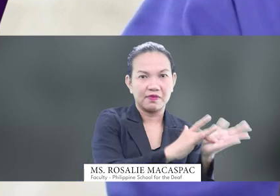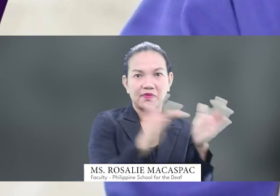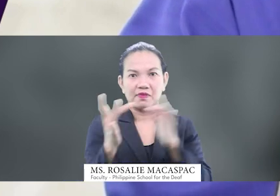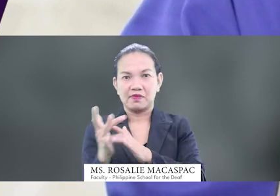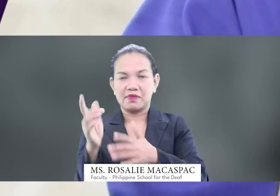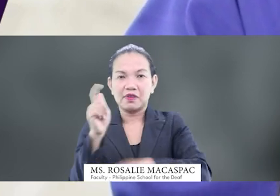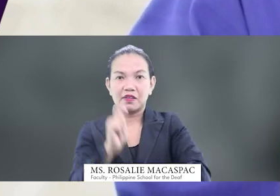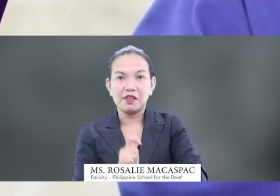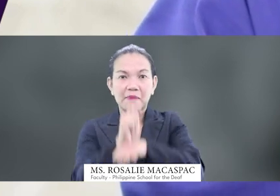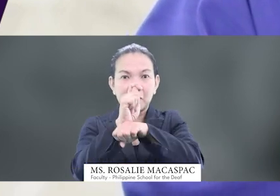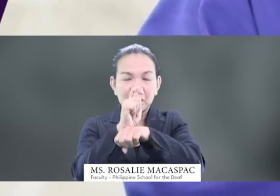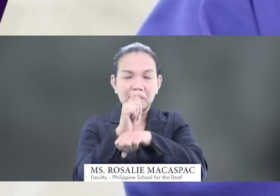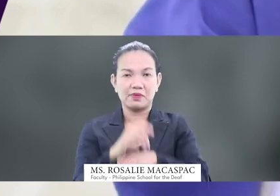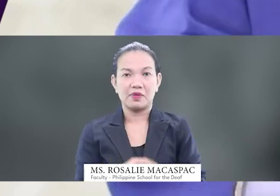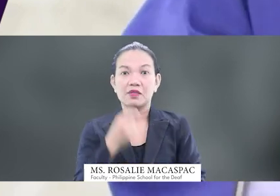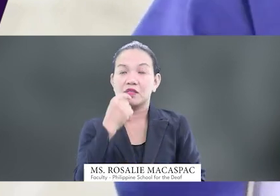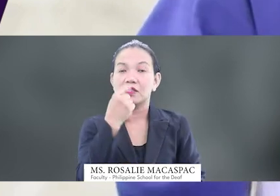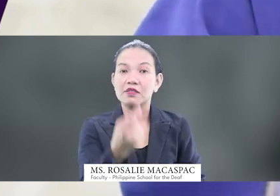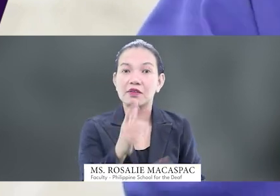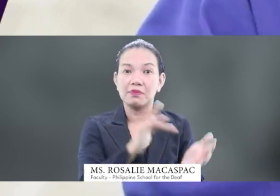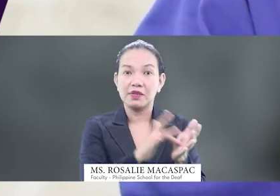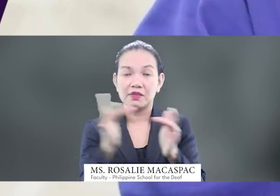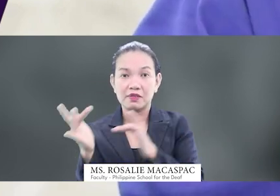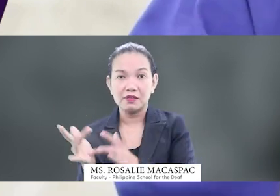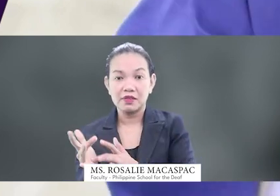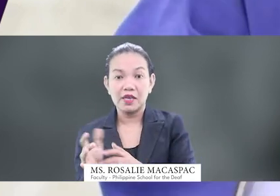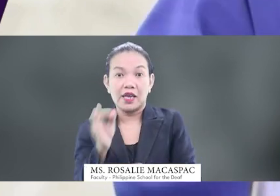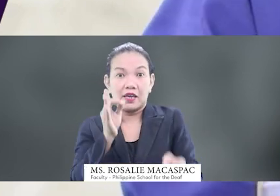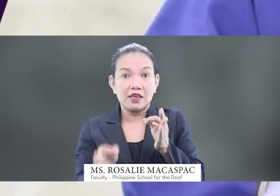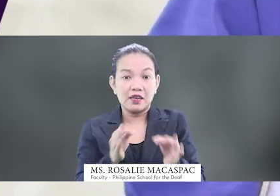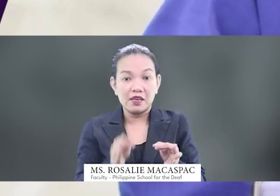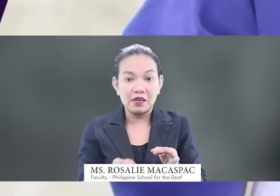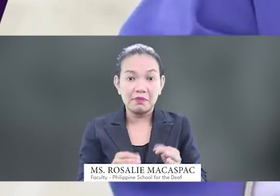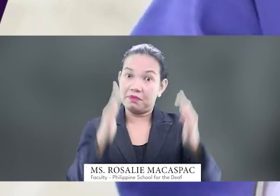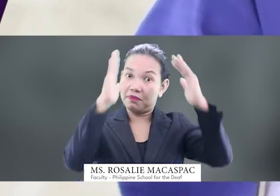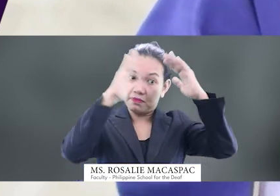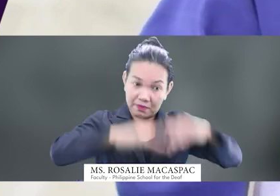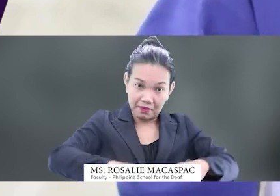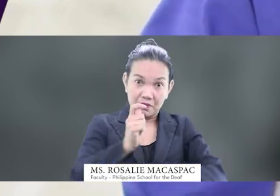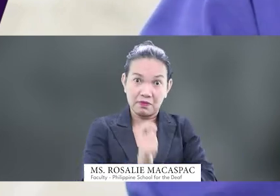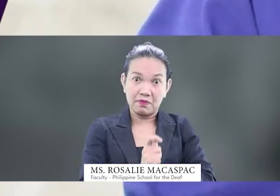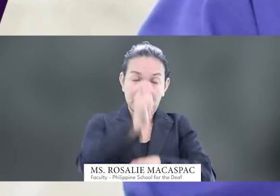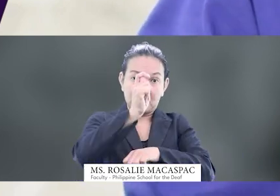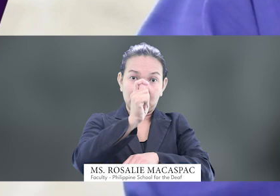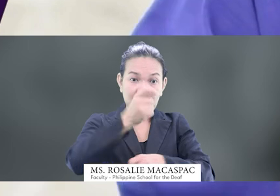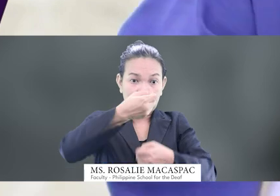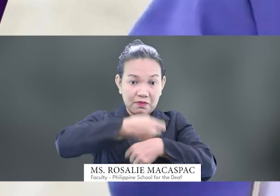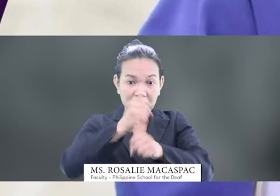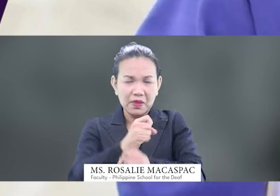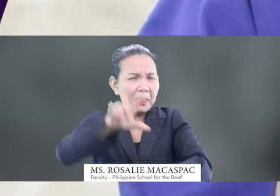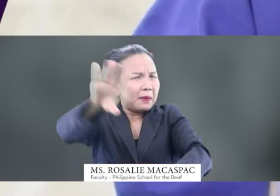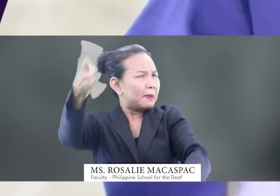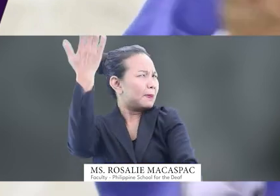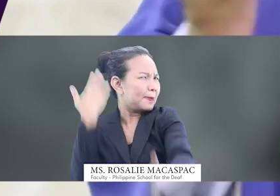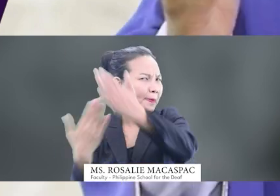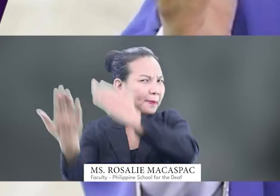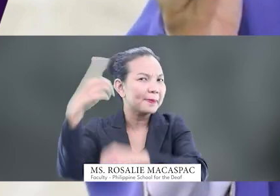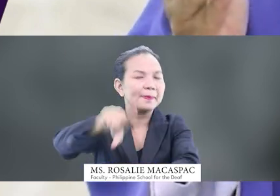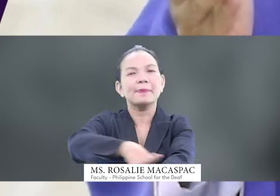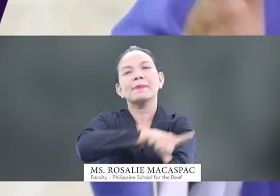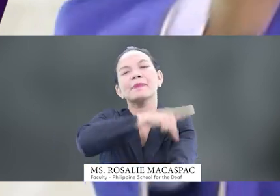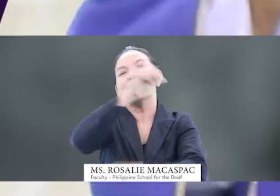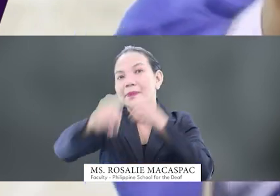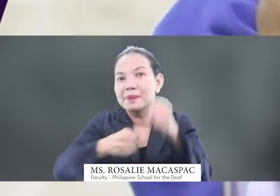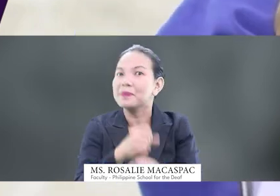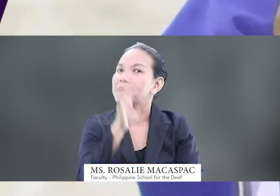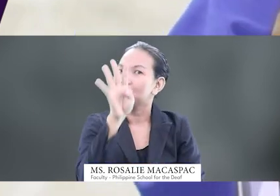Jesus ang sarili sa templo. Sinasabi ni Jesus na sa sandaling magiba ang templo na ginawa sa matagal na